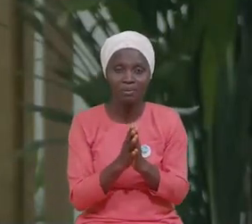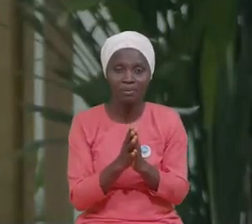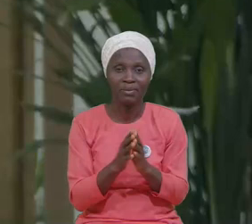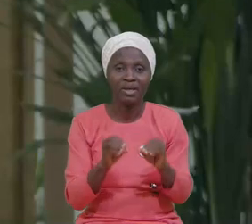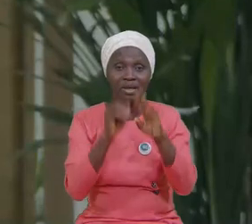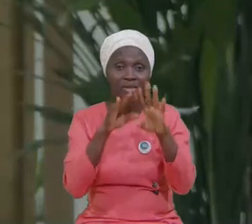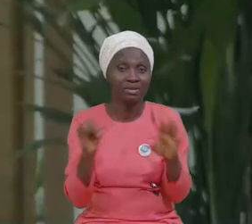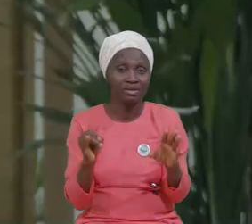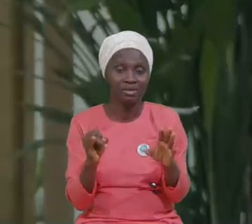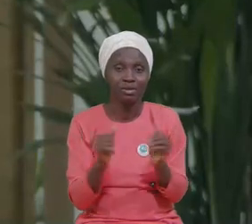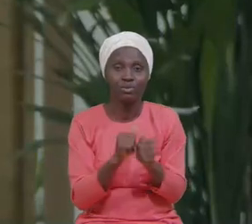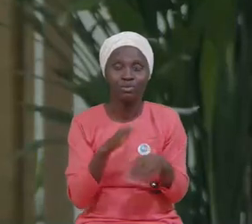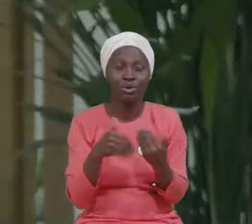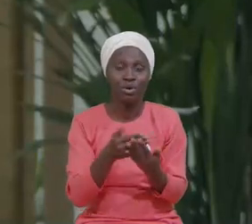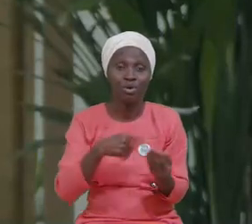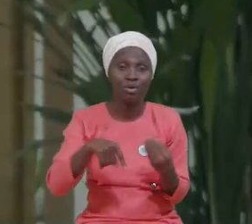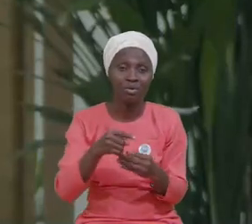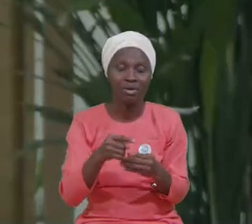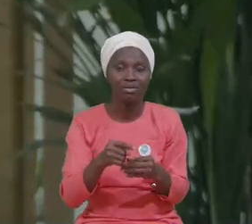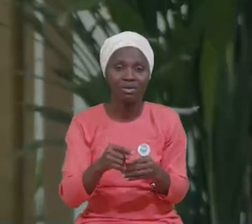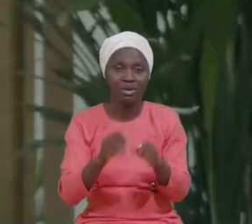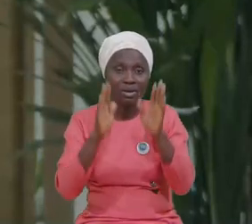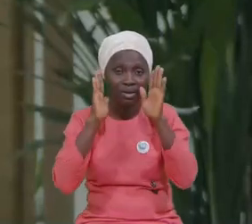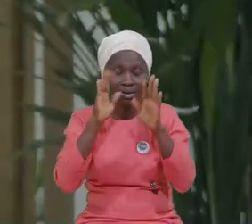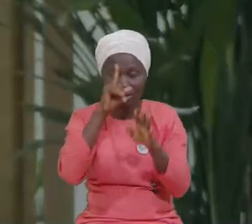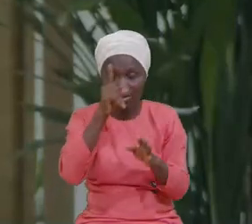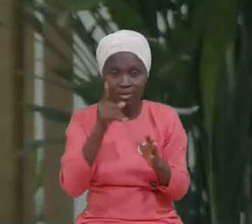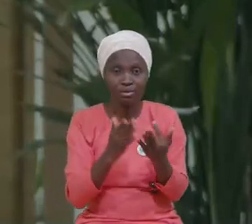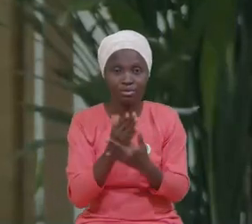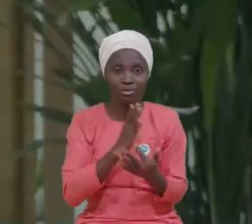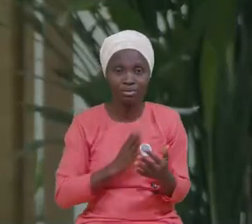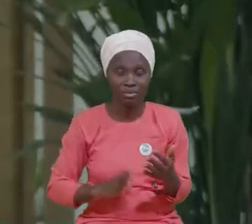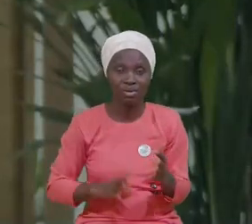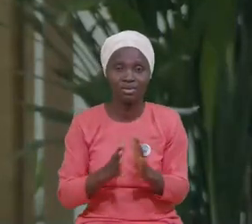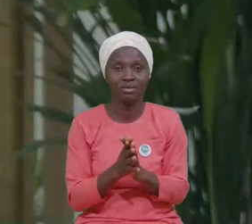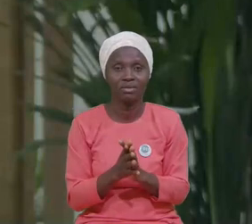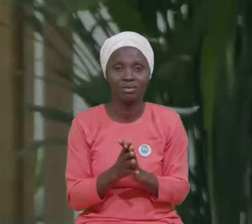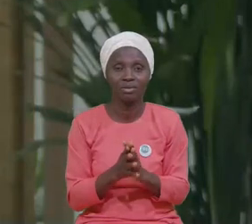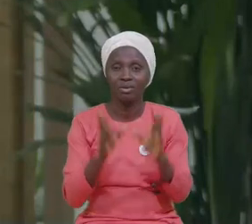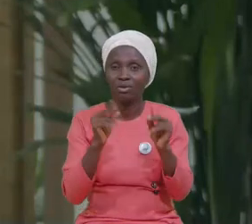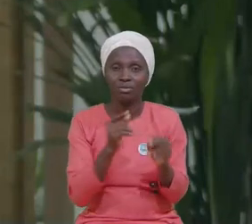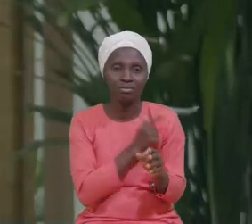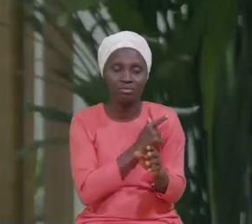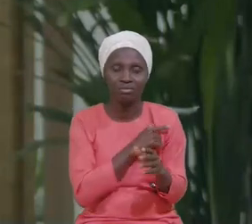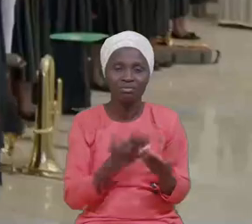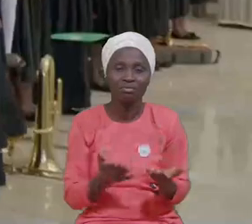Briller avec une excellence complète à travers Christ. Plus de médiocrité.